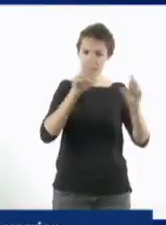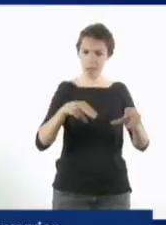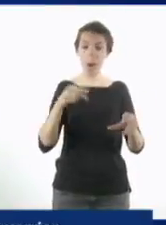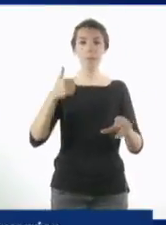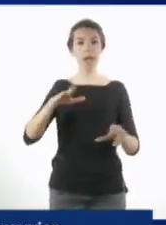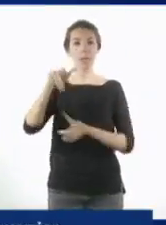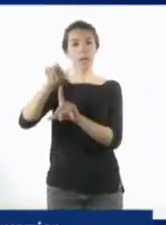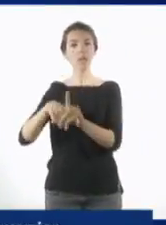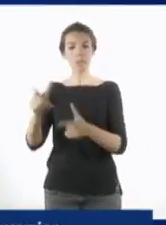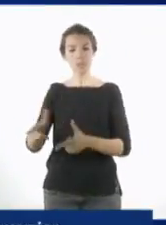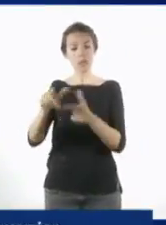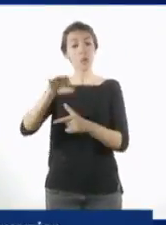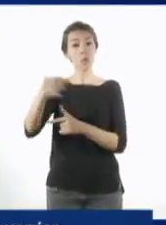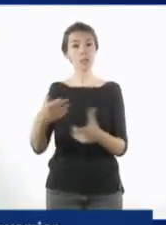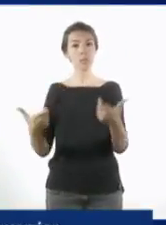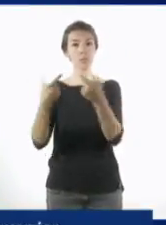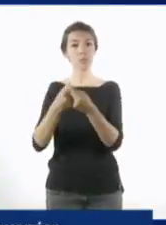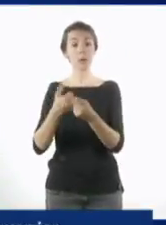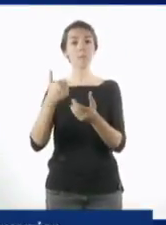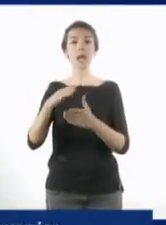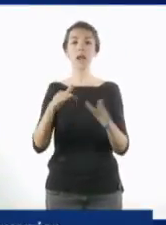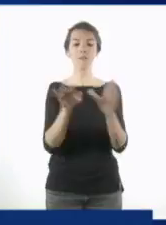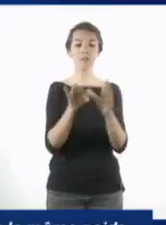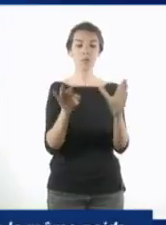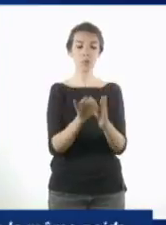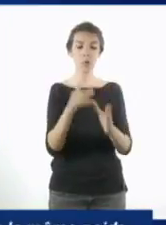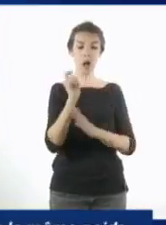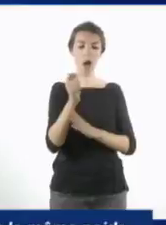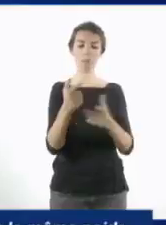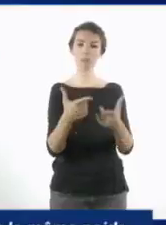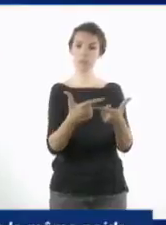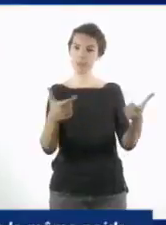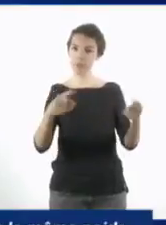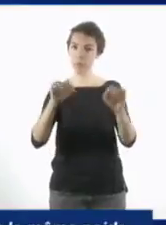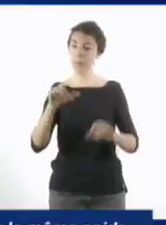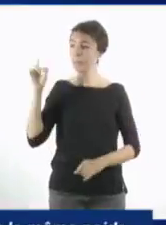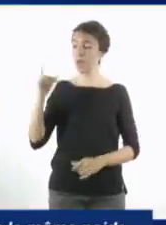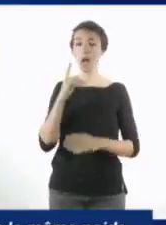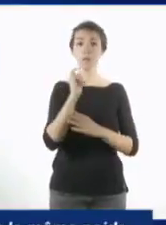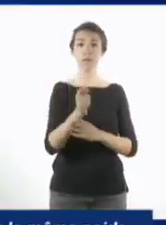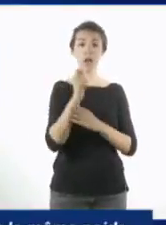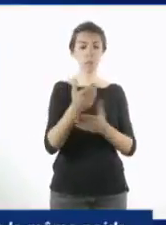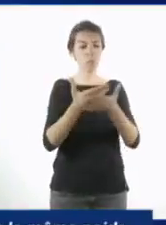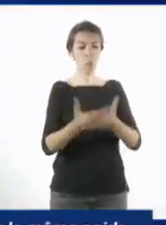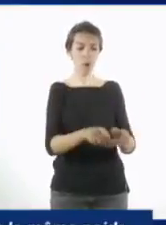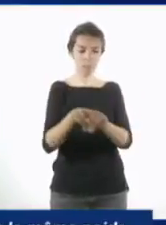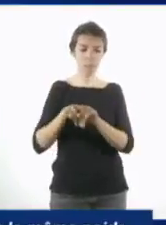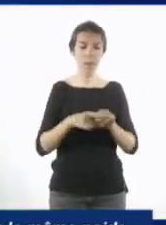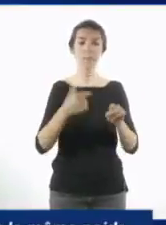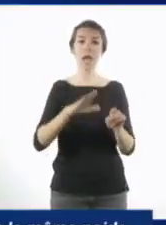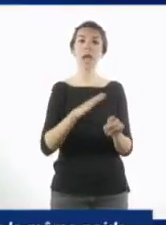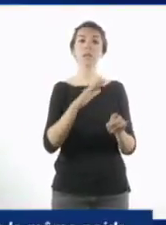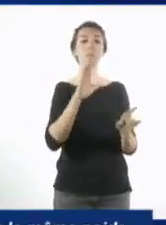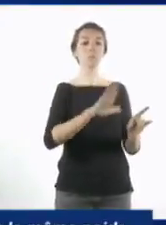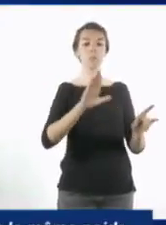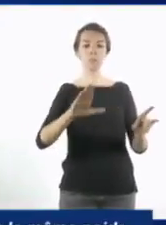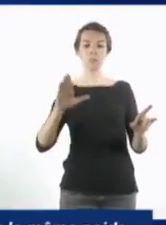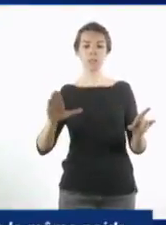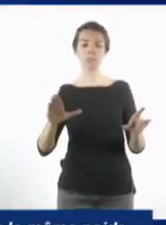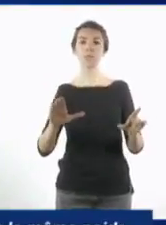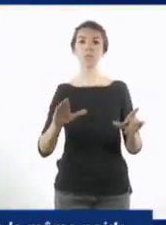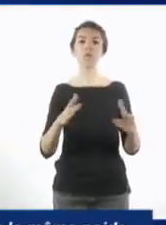guerrier, même si la fonction de l'arme pouvait varier. Celles qui tapent ont toujours à peu près le même poids. Elles ont des caractéristiques